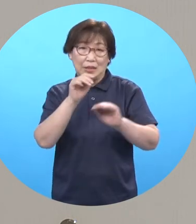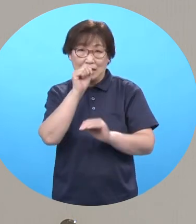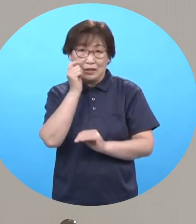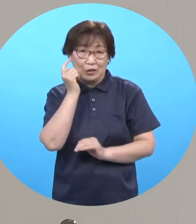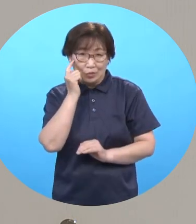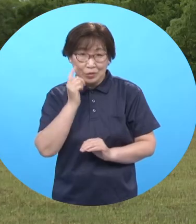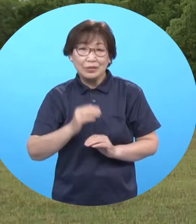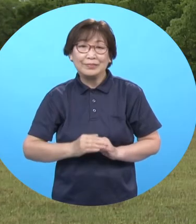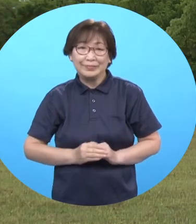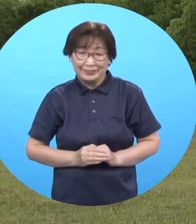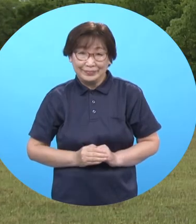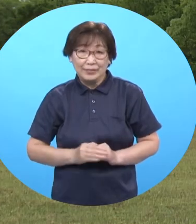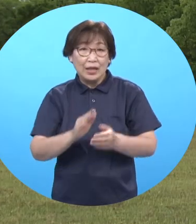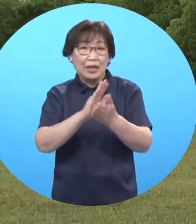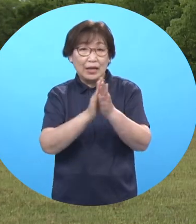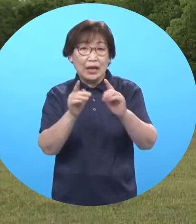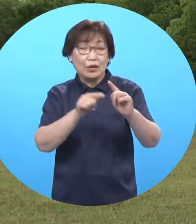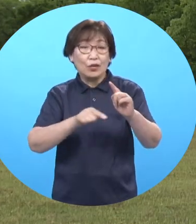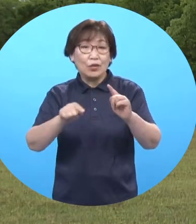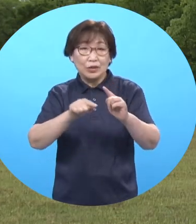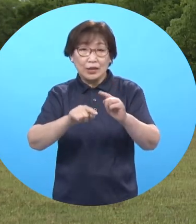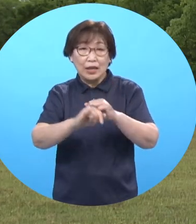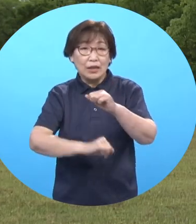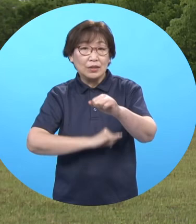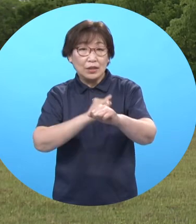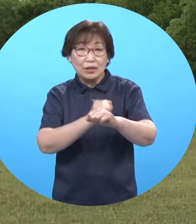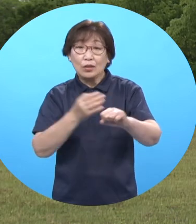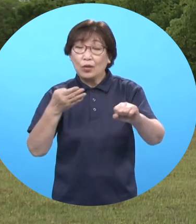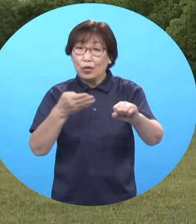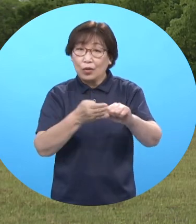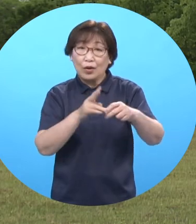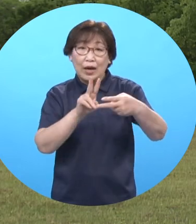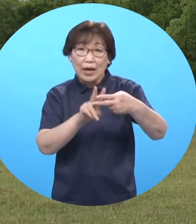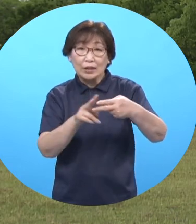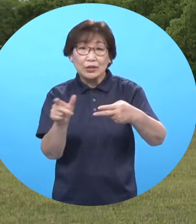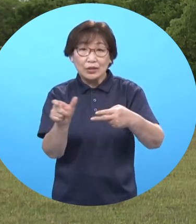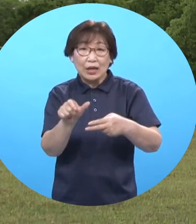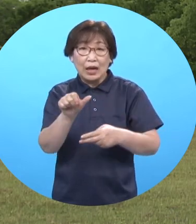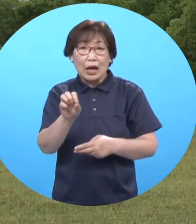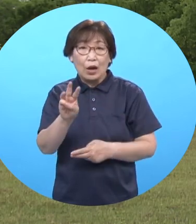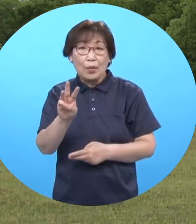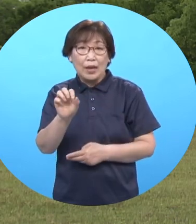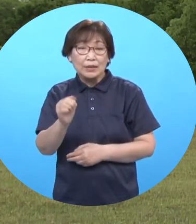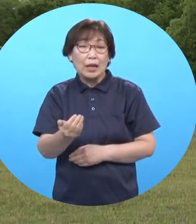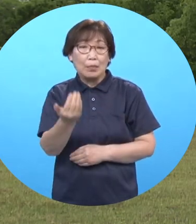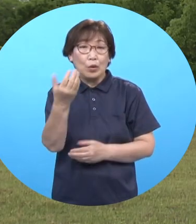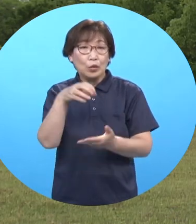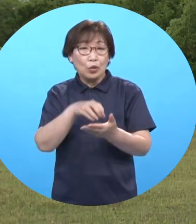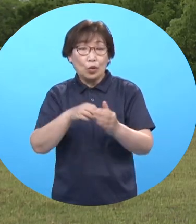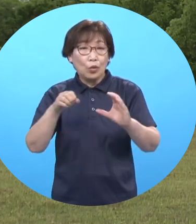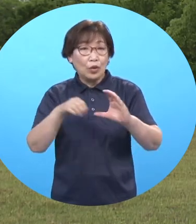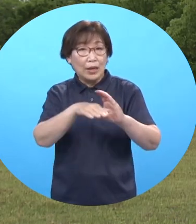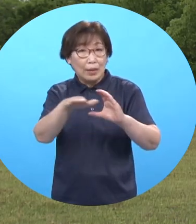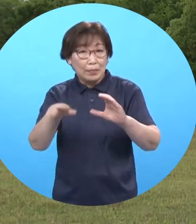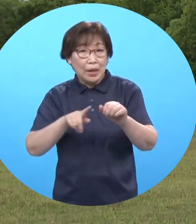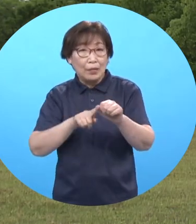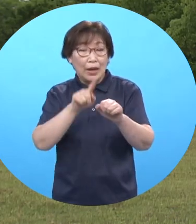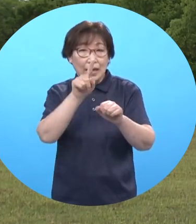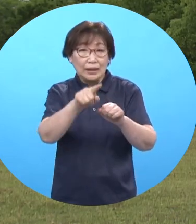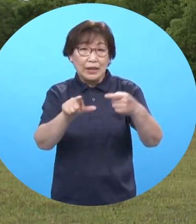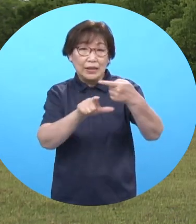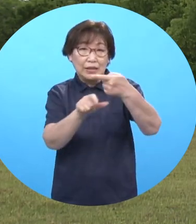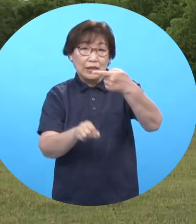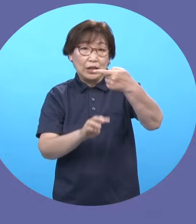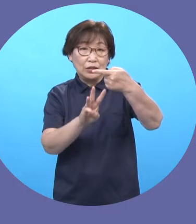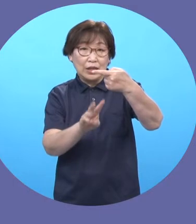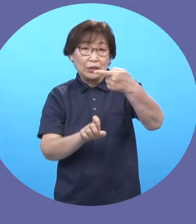ね。 県公式 SNS のフォロー、ハッシュタグあわさぽ投稿キャンペーンは来年1月31日まで開